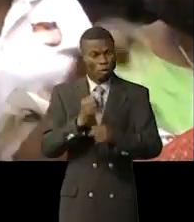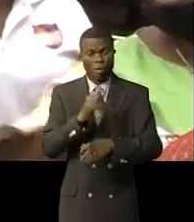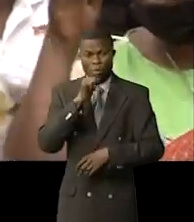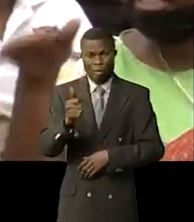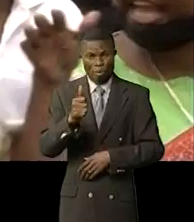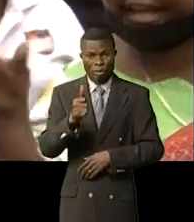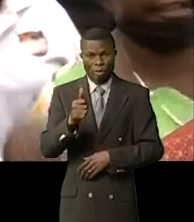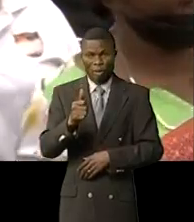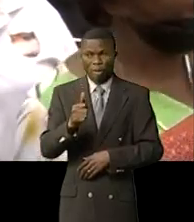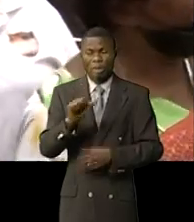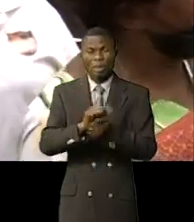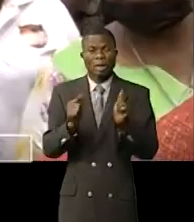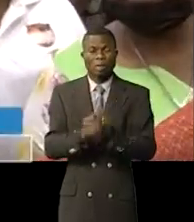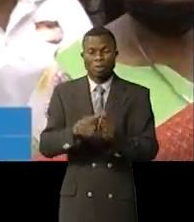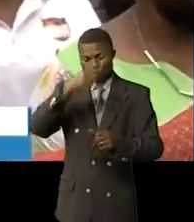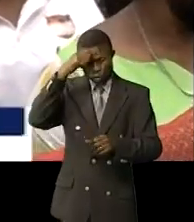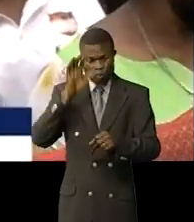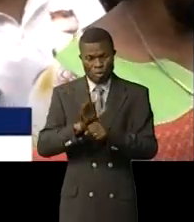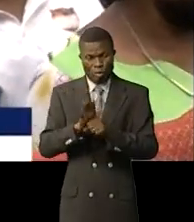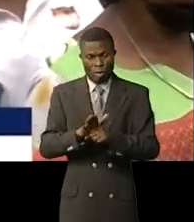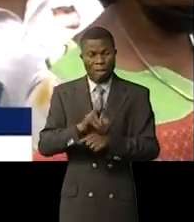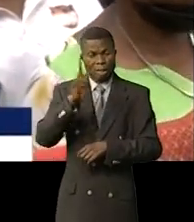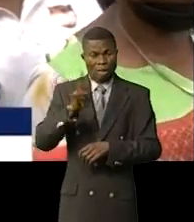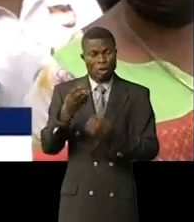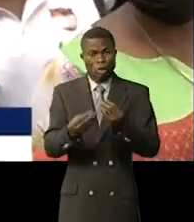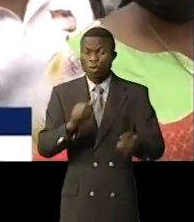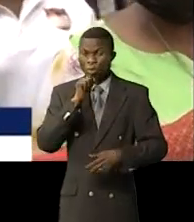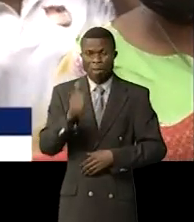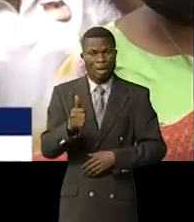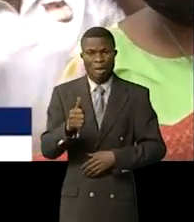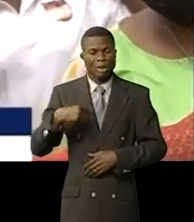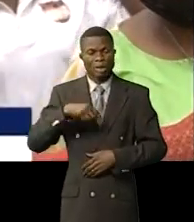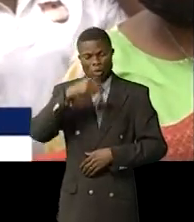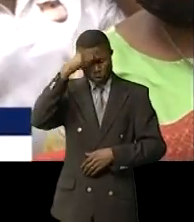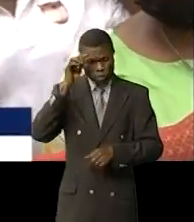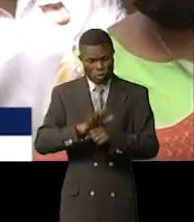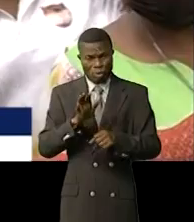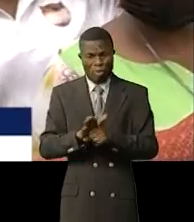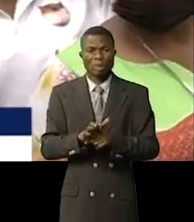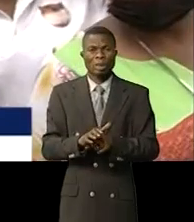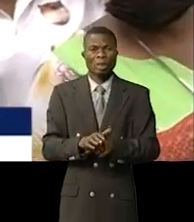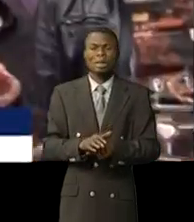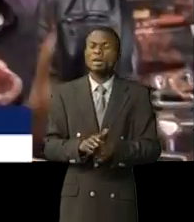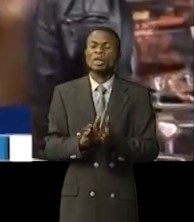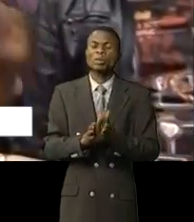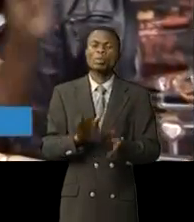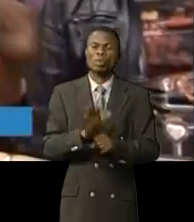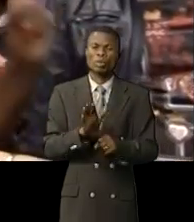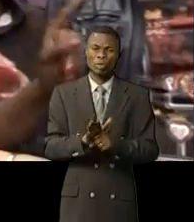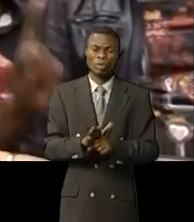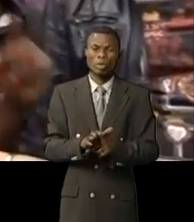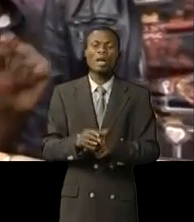la carence sera totale. Soto comité vendredi solution zoomité. Carence est encore totale.